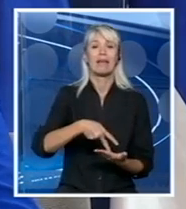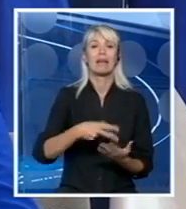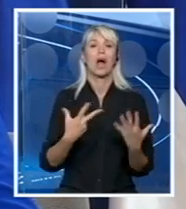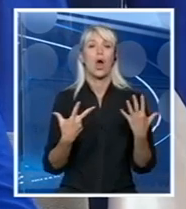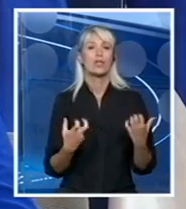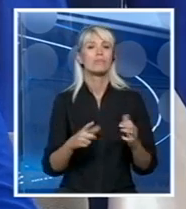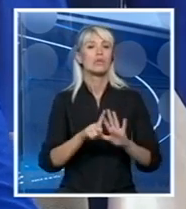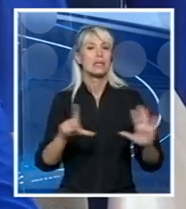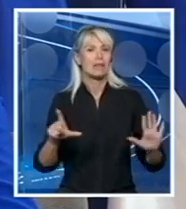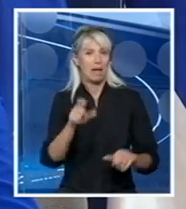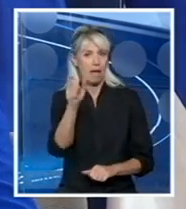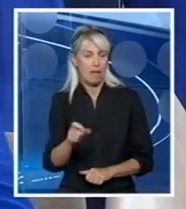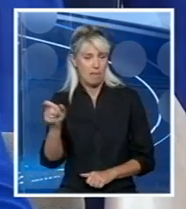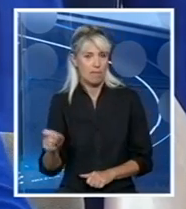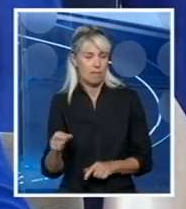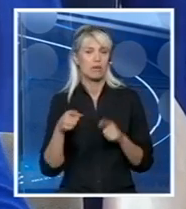2.817.